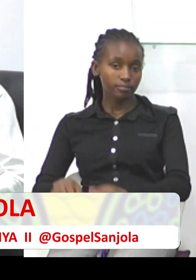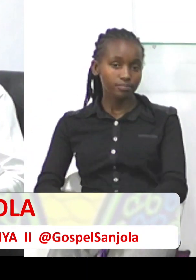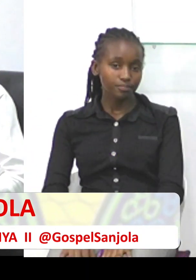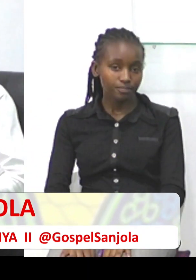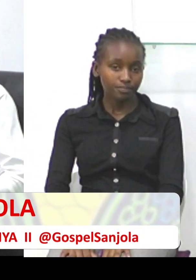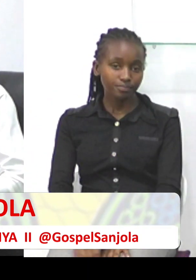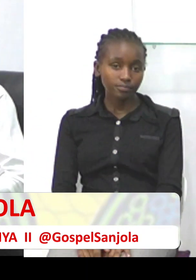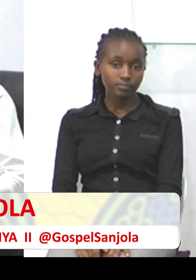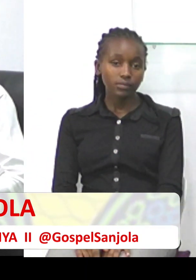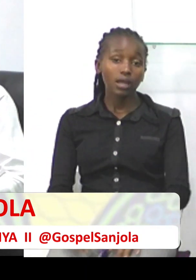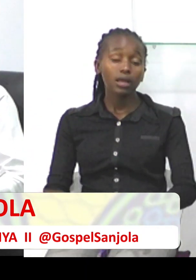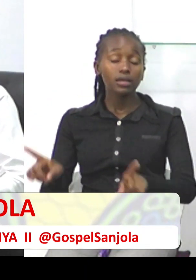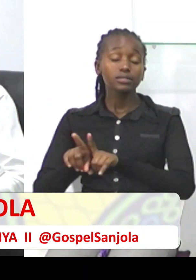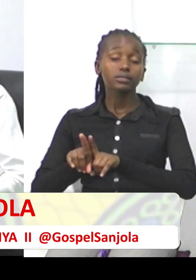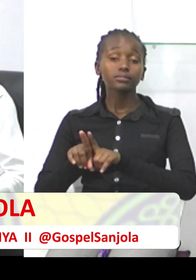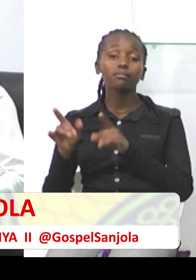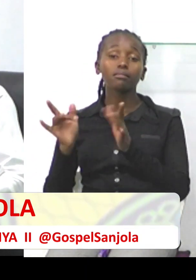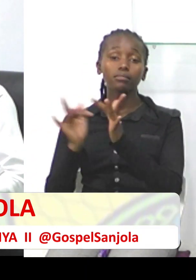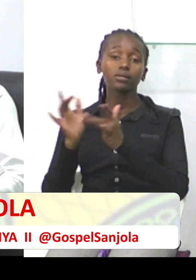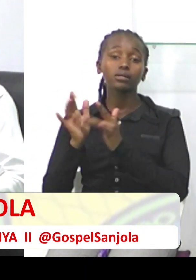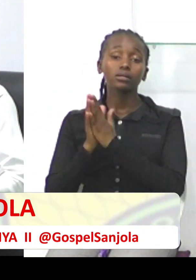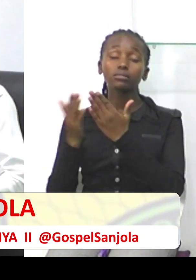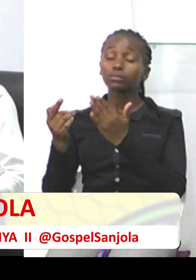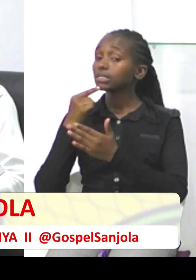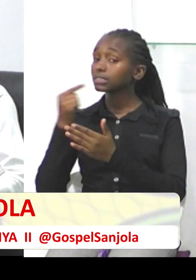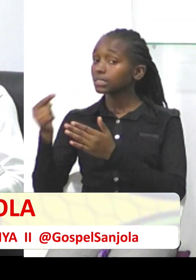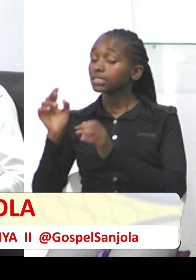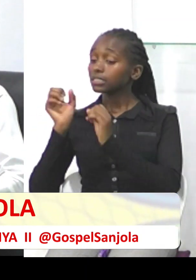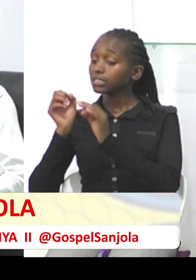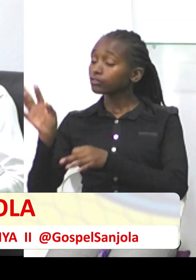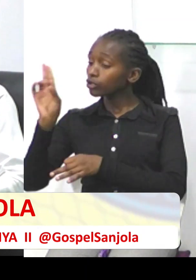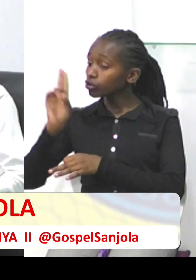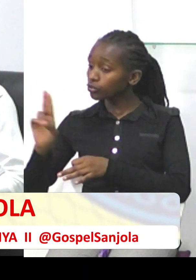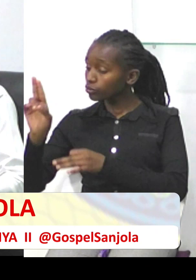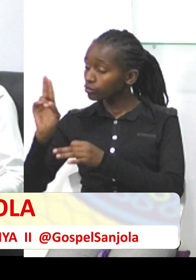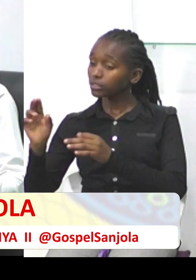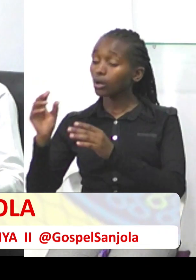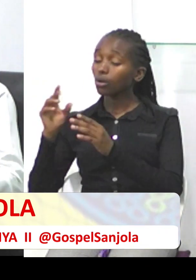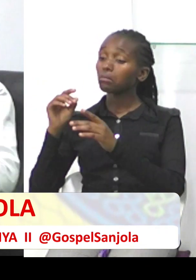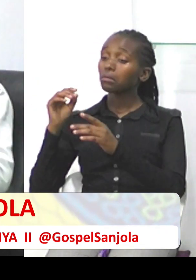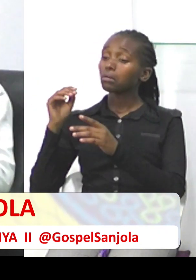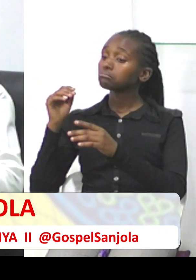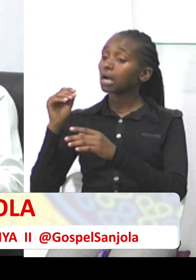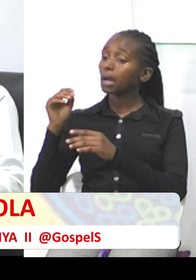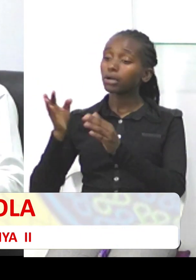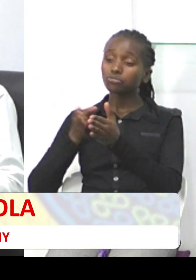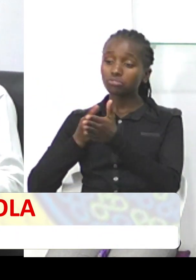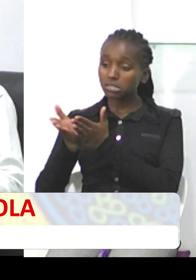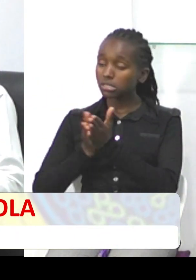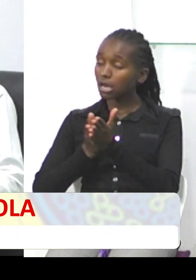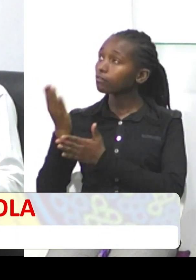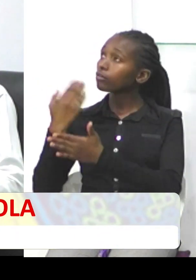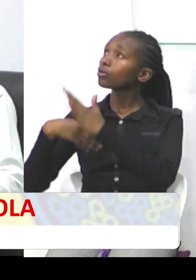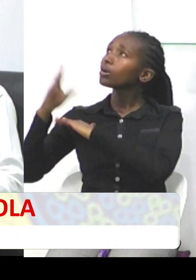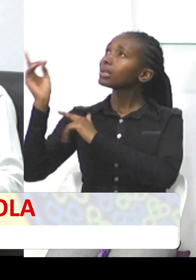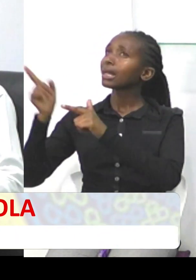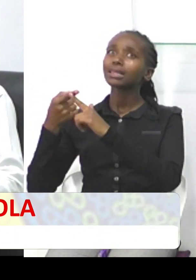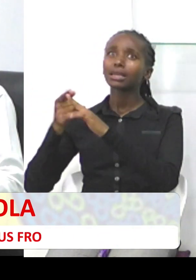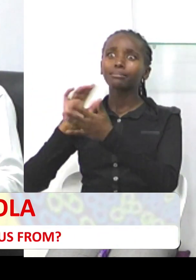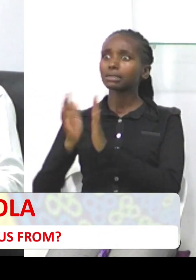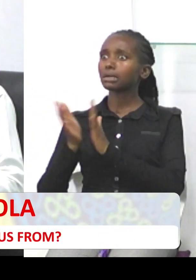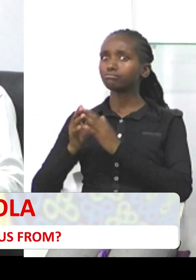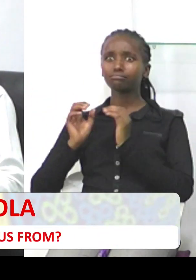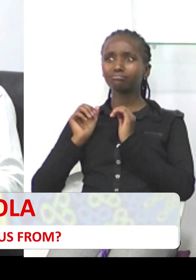atumikae anasema kuku kweli. Lakini hata kama unatumika exaggerate, usiexaggerate. That's the problem. Tunatumika lakini